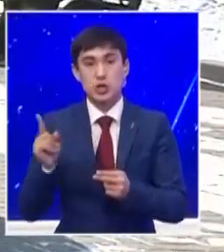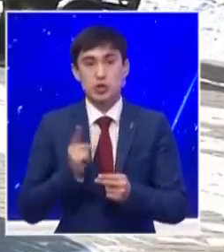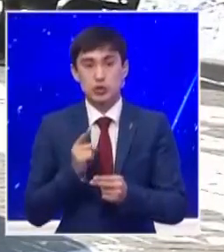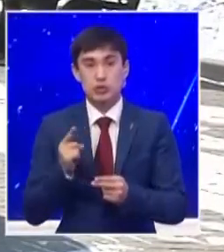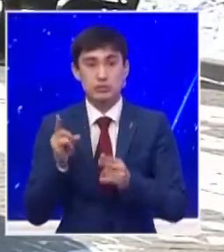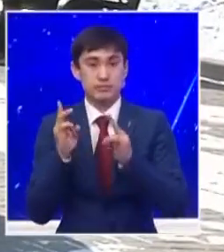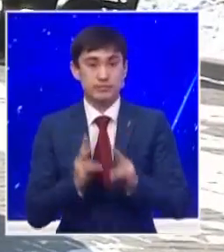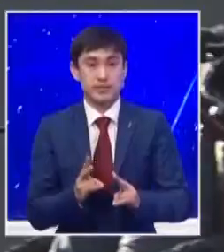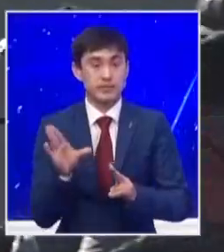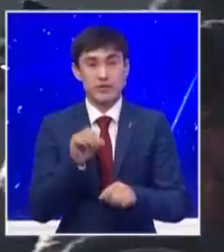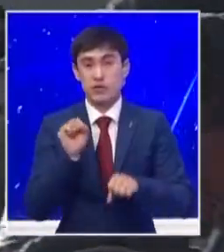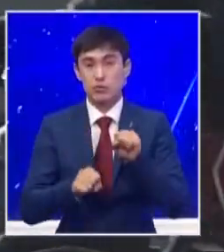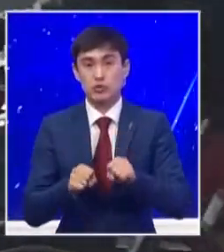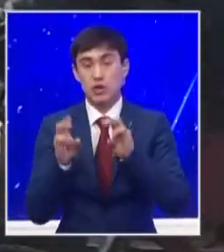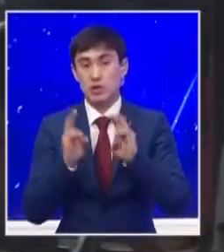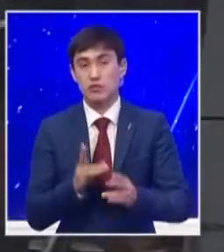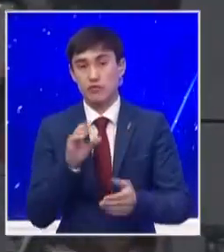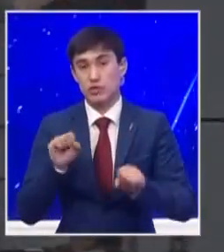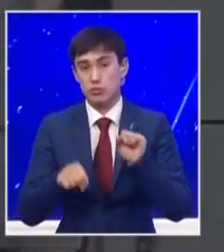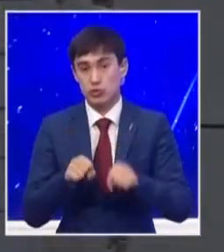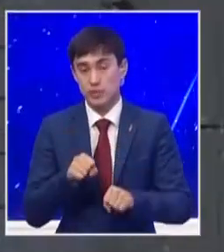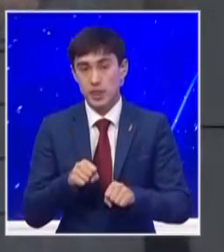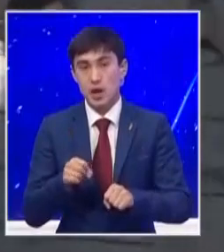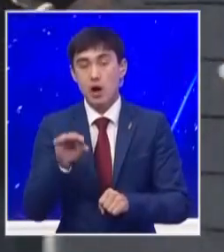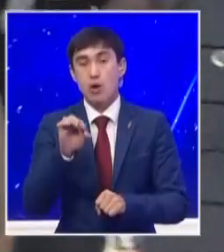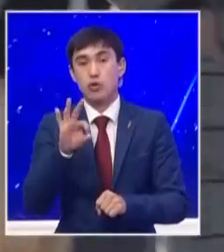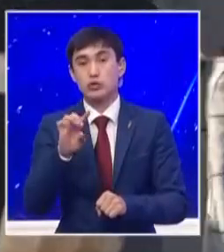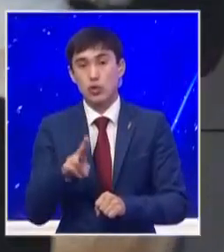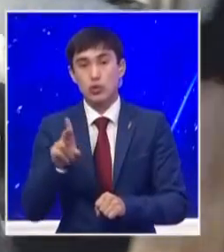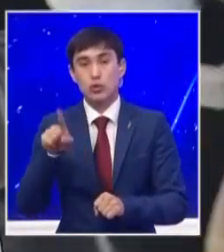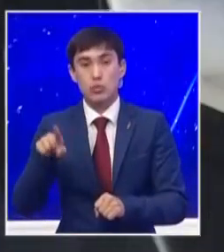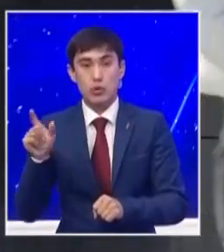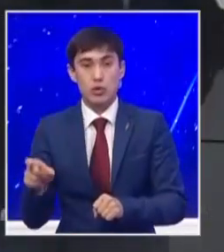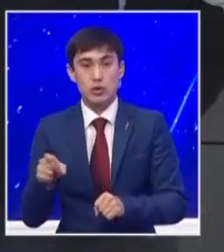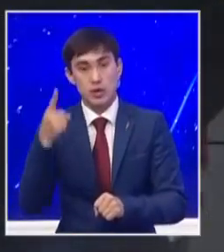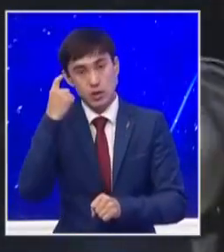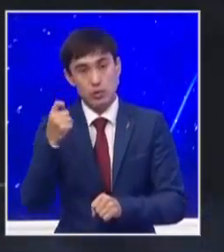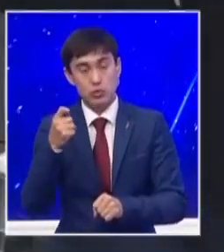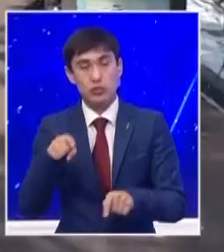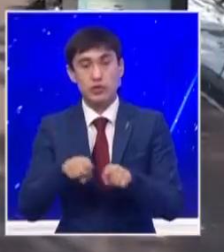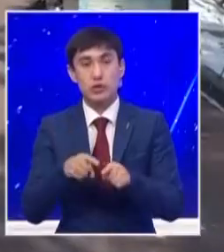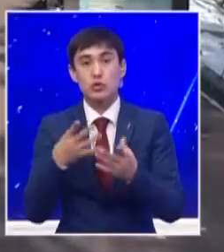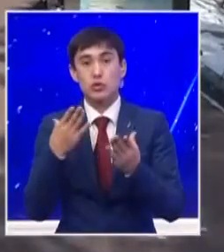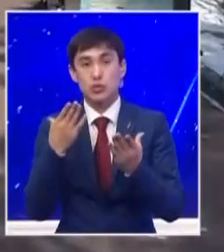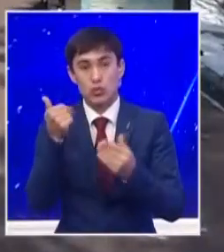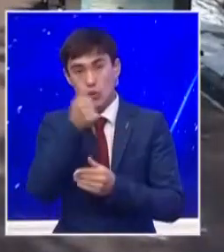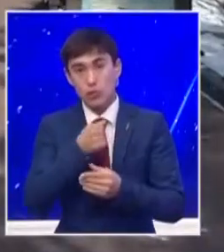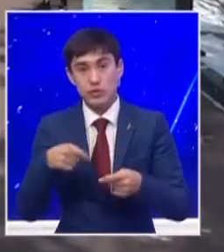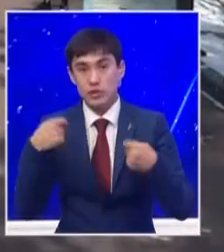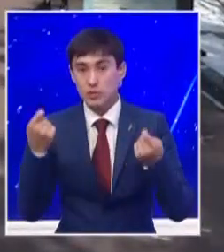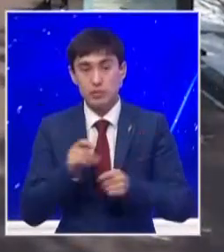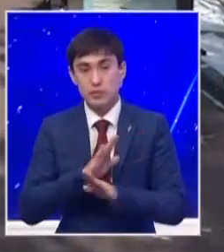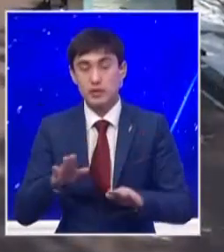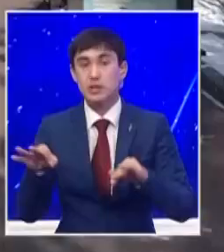неприятностей и всевозможных катастроф Кроме того астрологи И нумерологи всё же рекомендуют Високосный год не играть свадьбы не